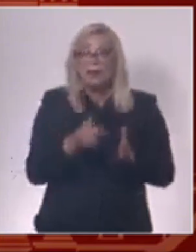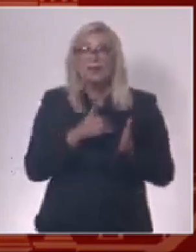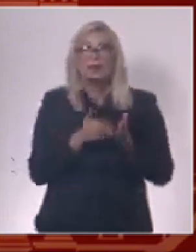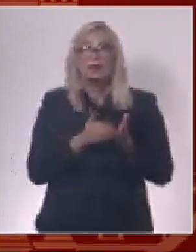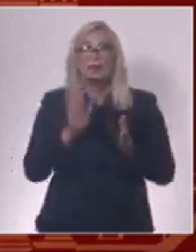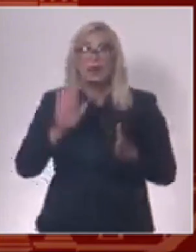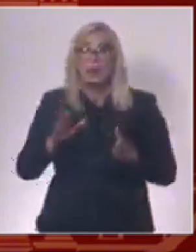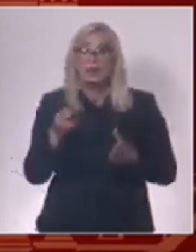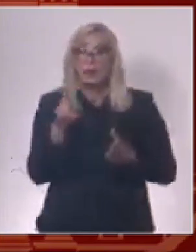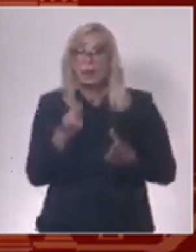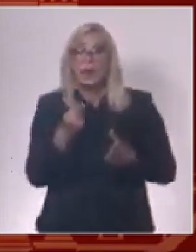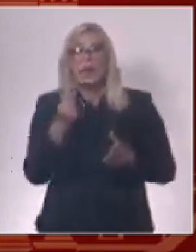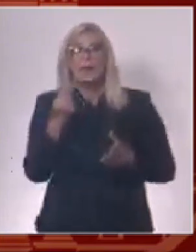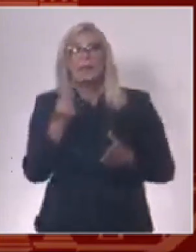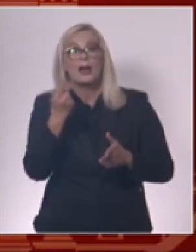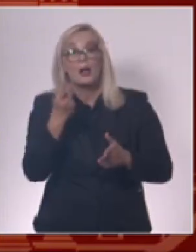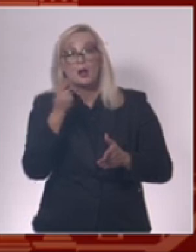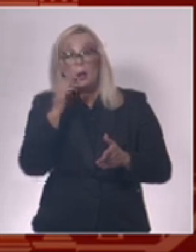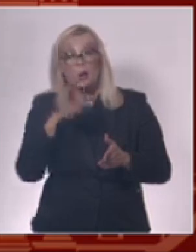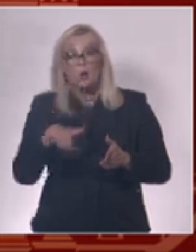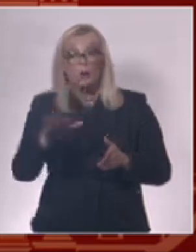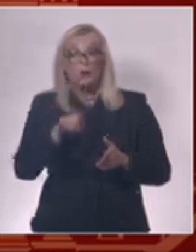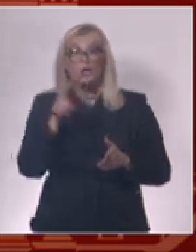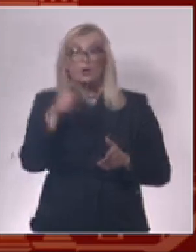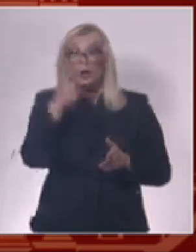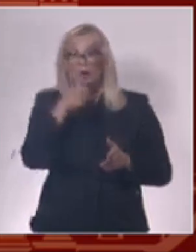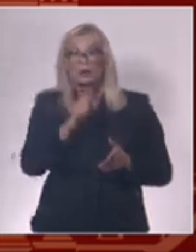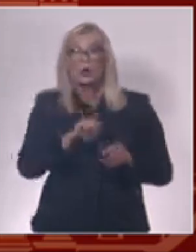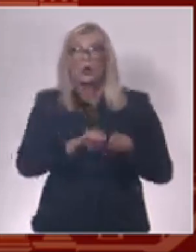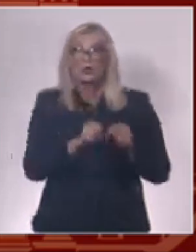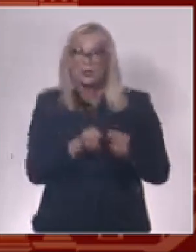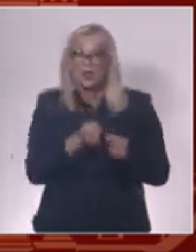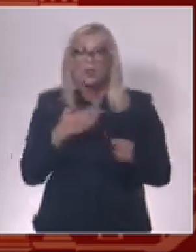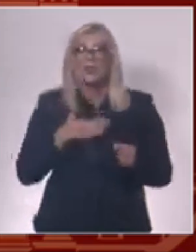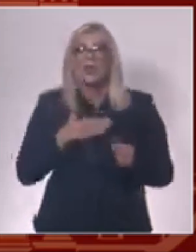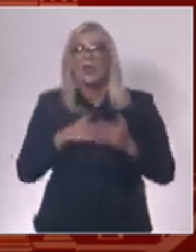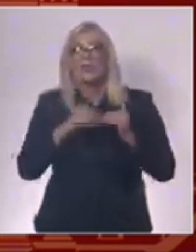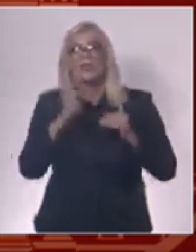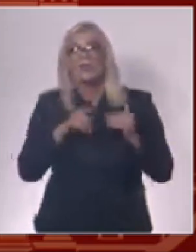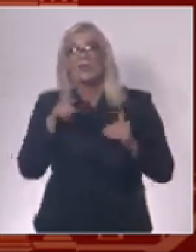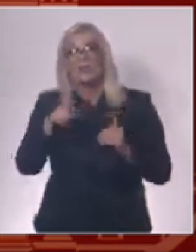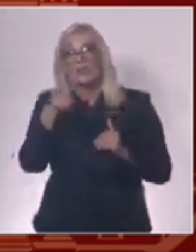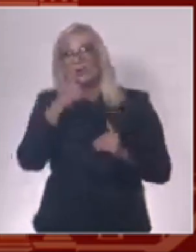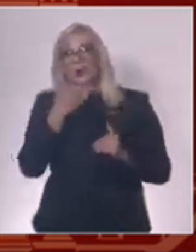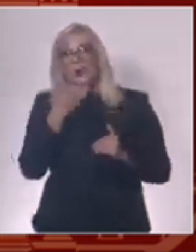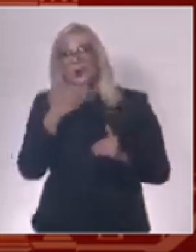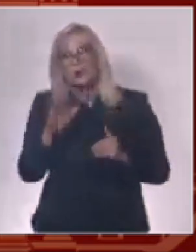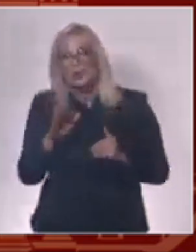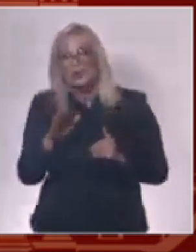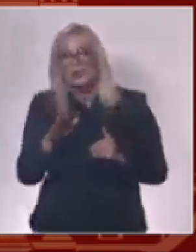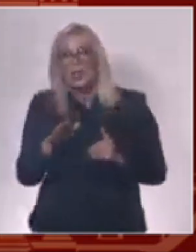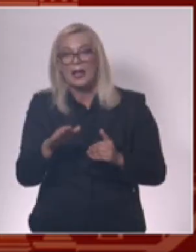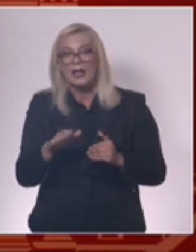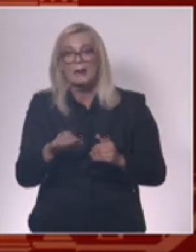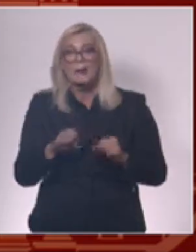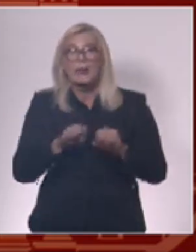на народа. Затоа, тоа што гурна ние ќе го изградиме, тоа што тие го уништи, ние ќе го обновиме.